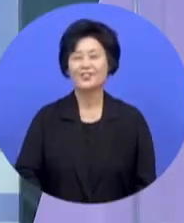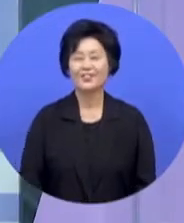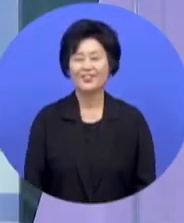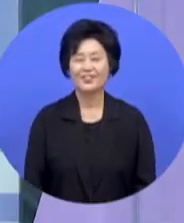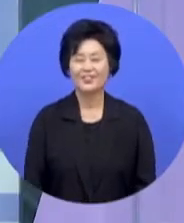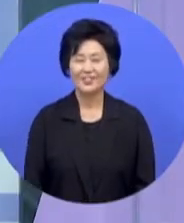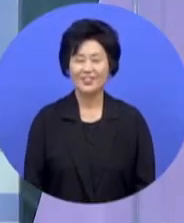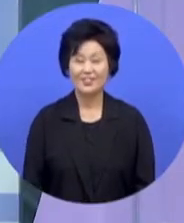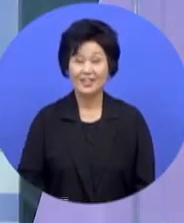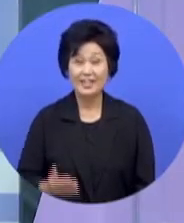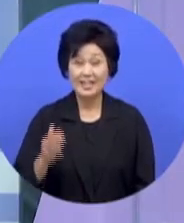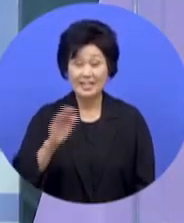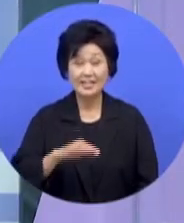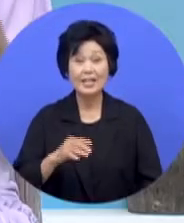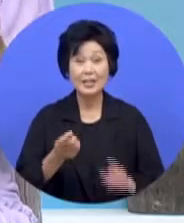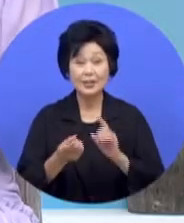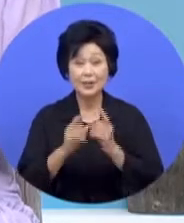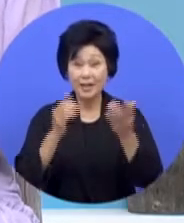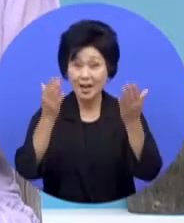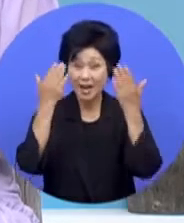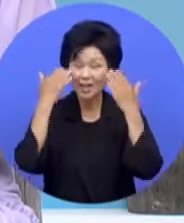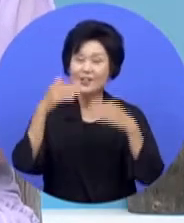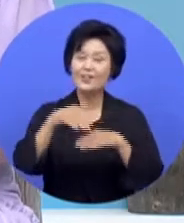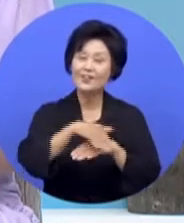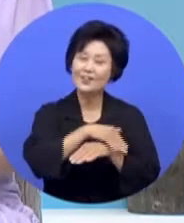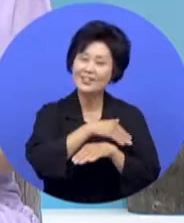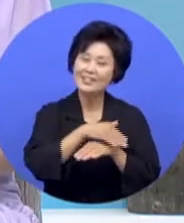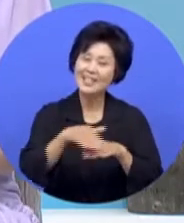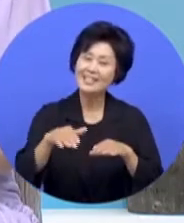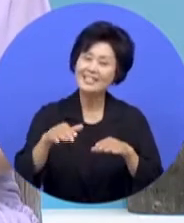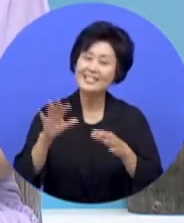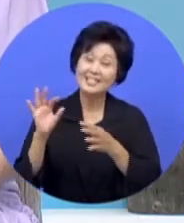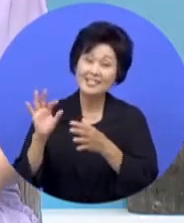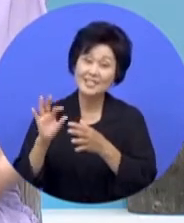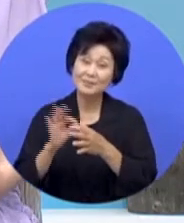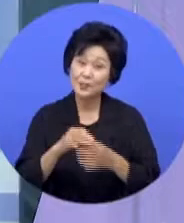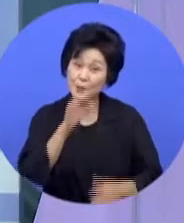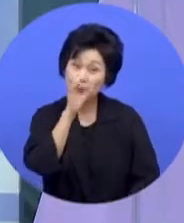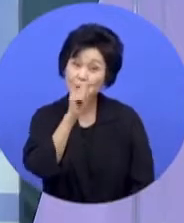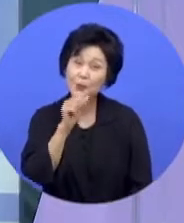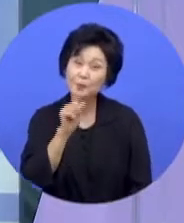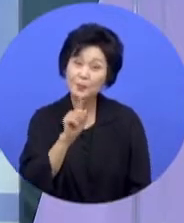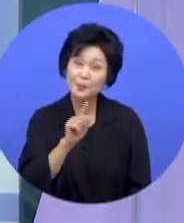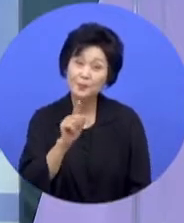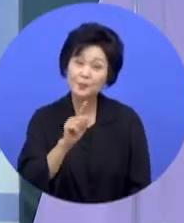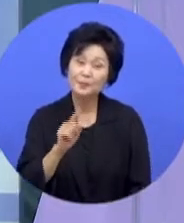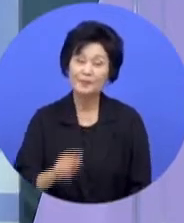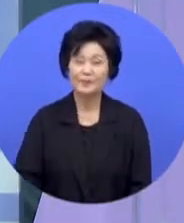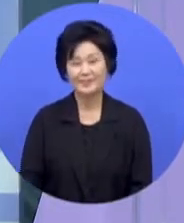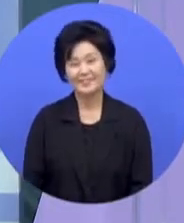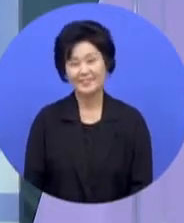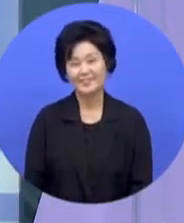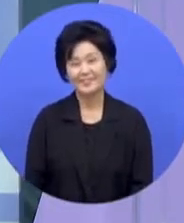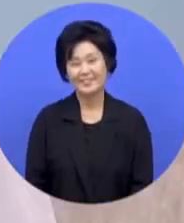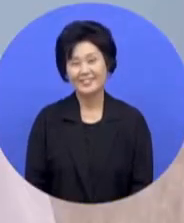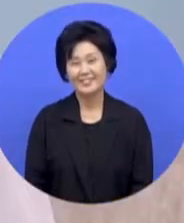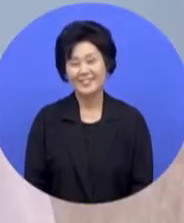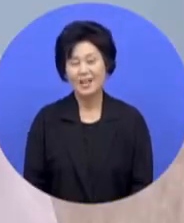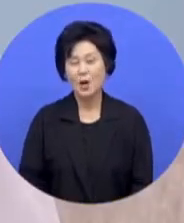학교에 이게 다니면서 좋았던 점 있을 거 아니에요? 아 물론 다 너무 좋았는데요.